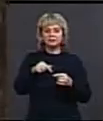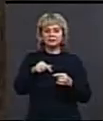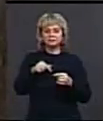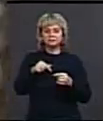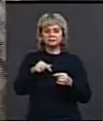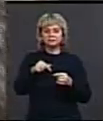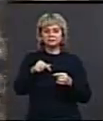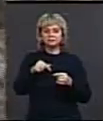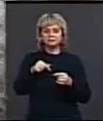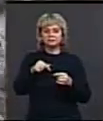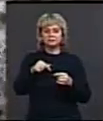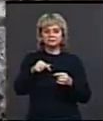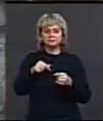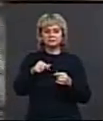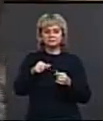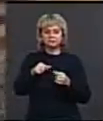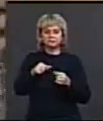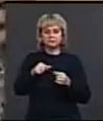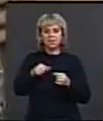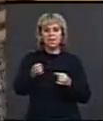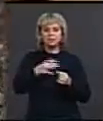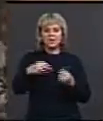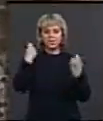Hello. Hello. О, Наташенька,